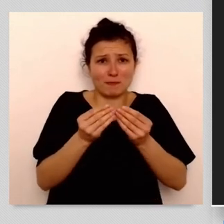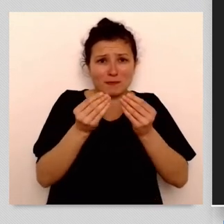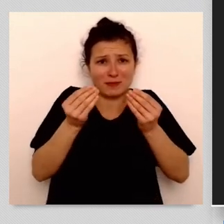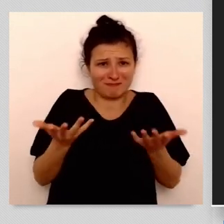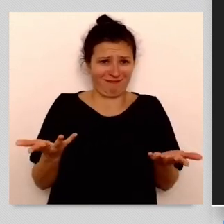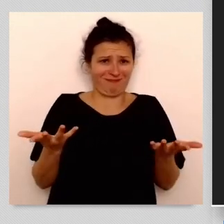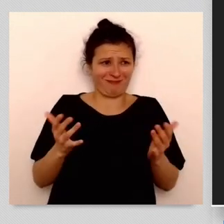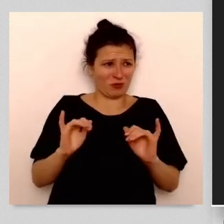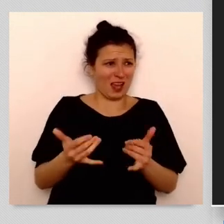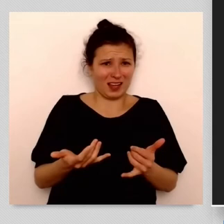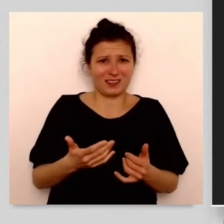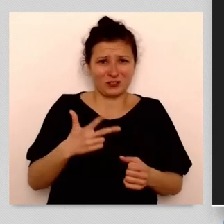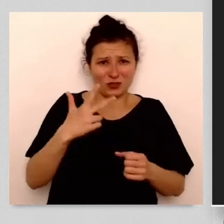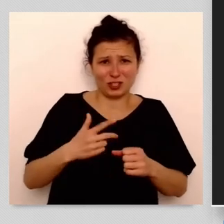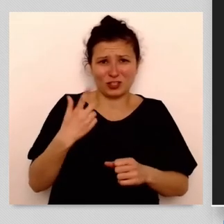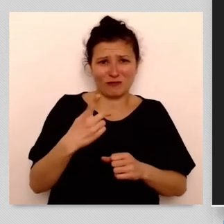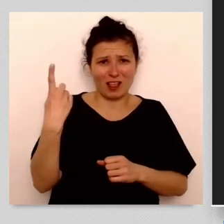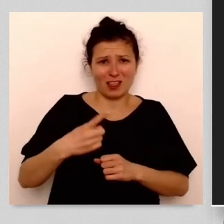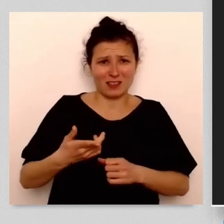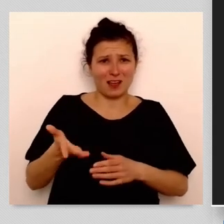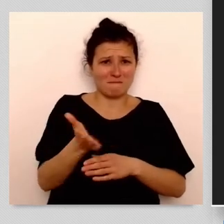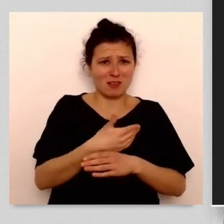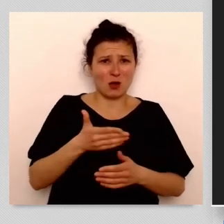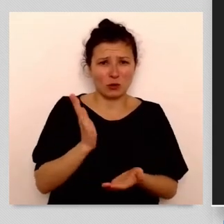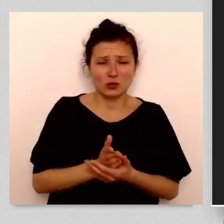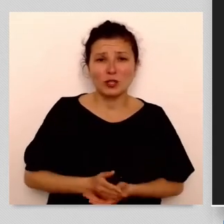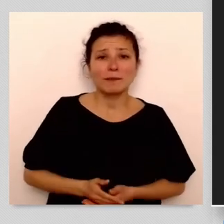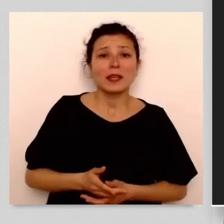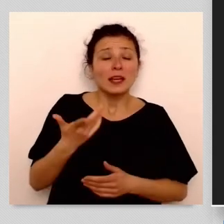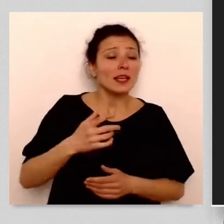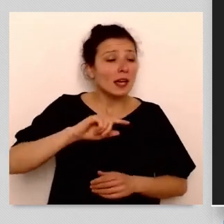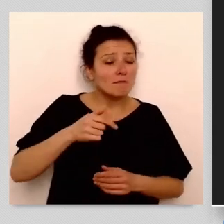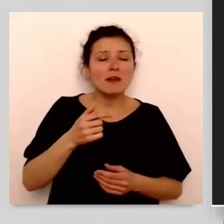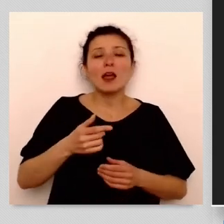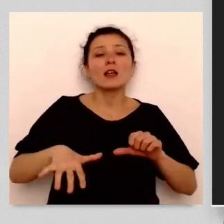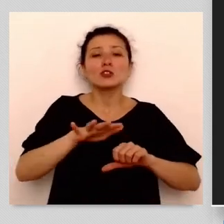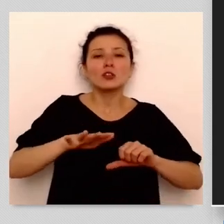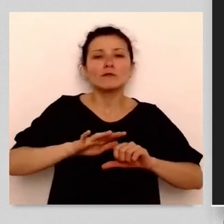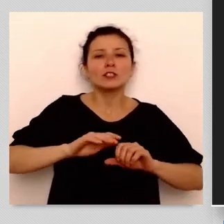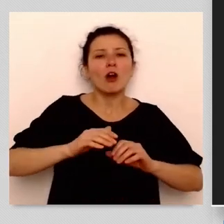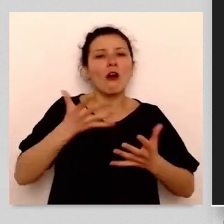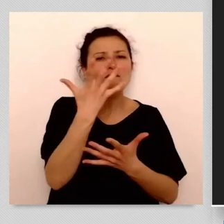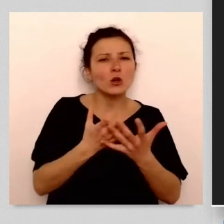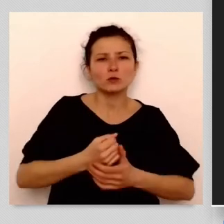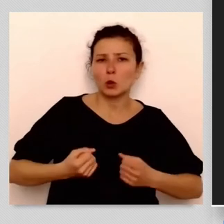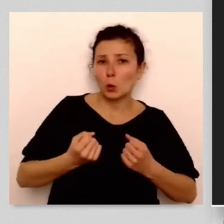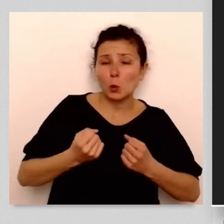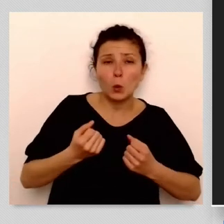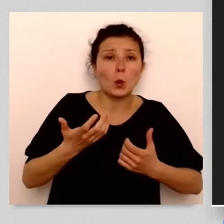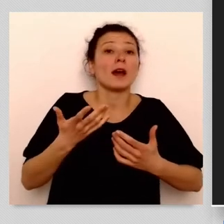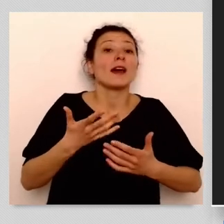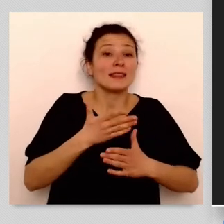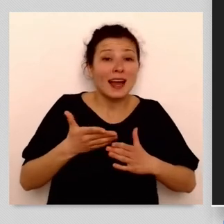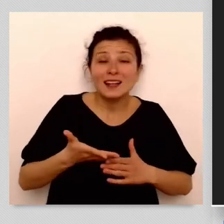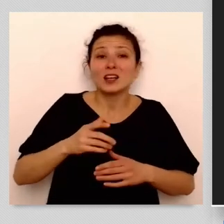no, należy nam się to, że o wiele bardziej eksploatujemy środowisko, to my stracimy szansę nie tylko na drugą transformację, bo ta